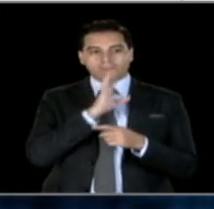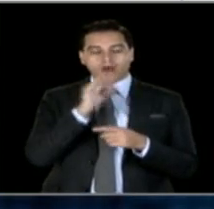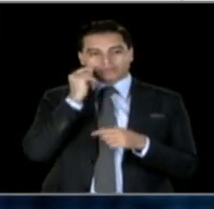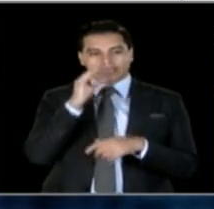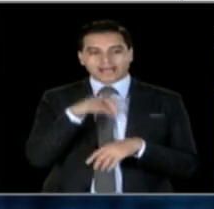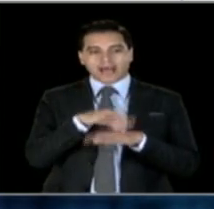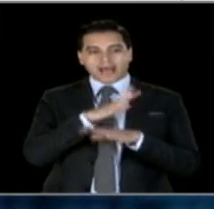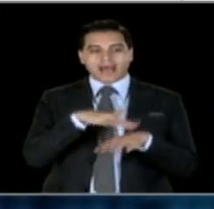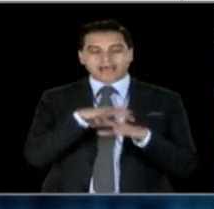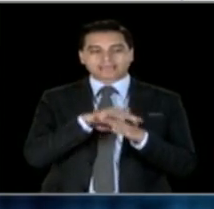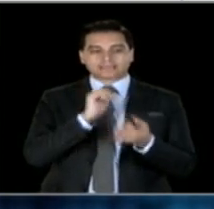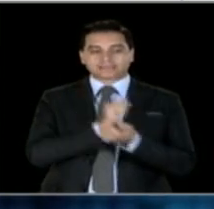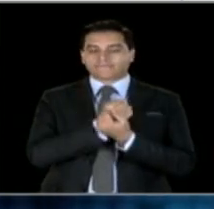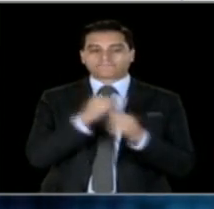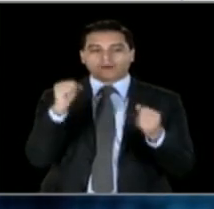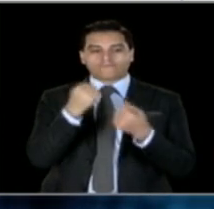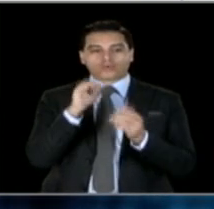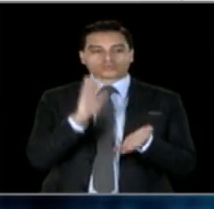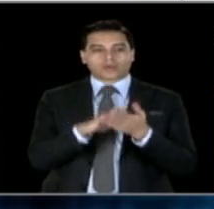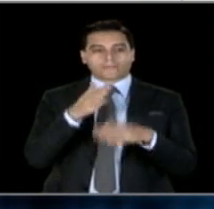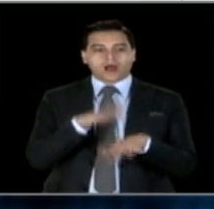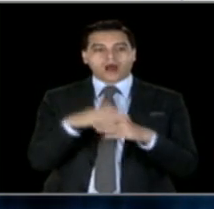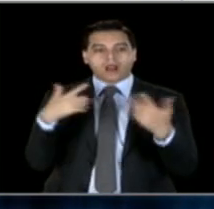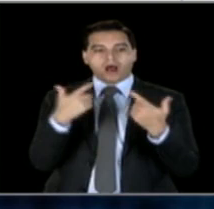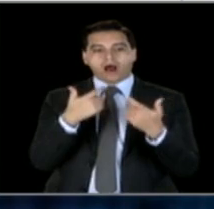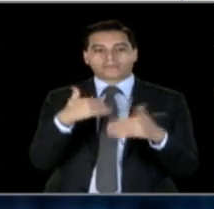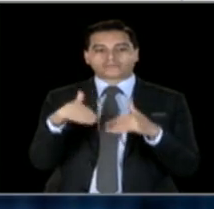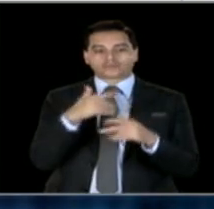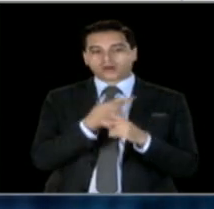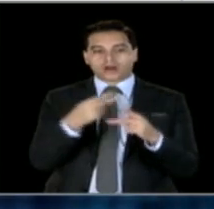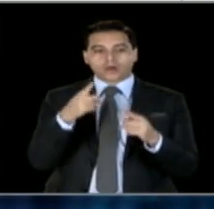بمحرر العبيد، وساهم في القضاء على الحرب الأهلية،